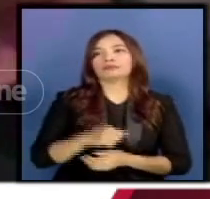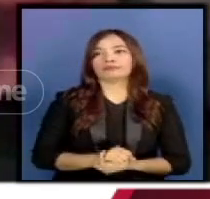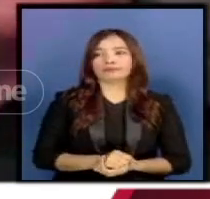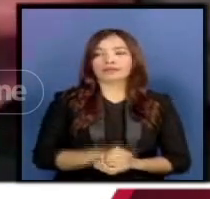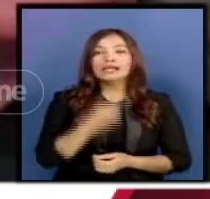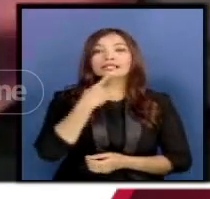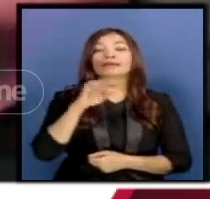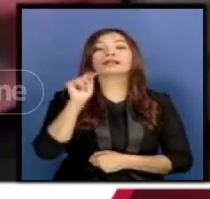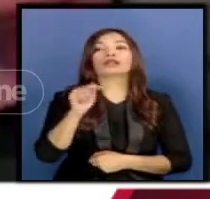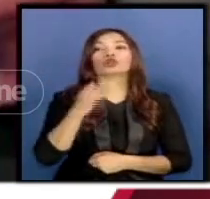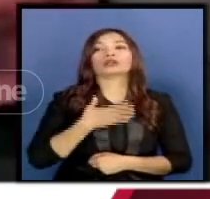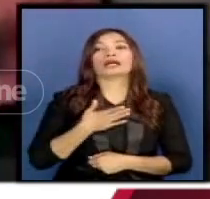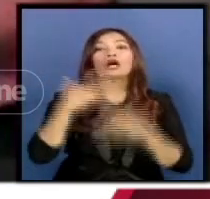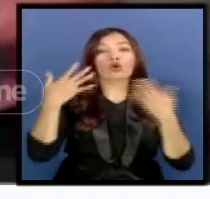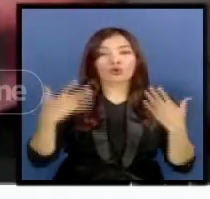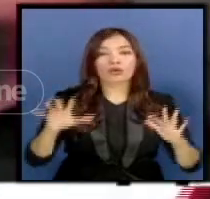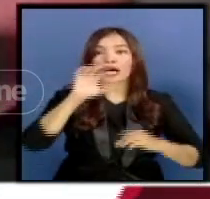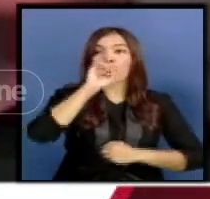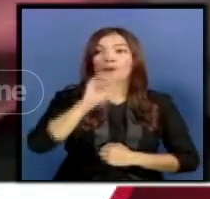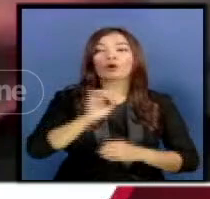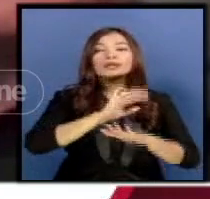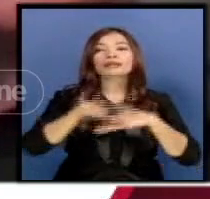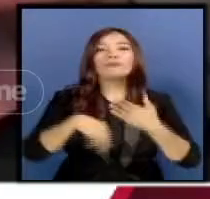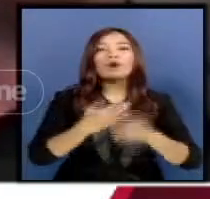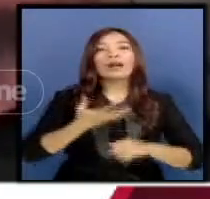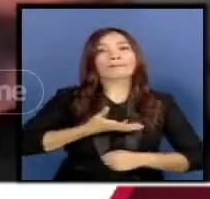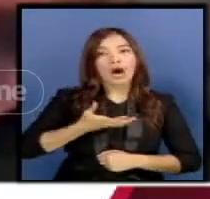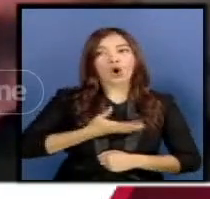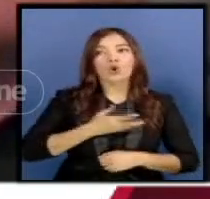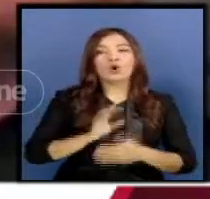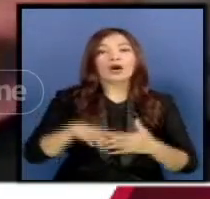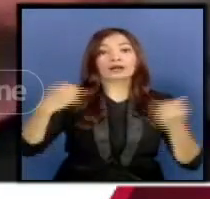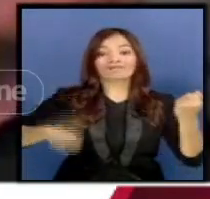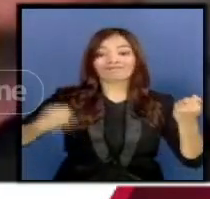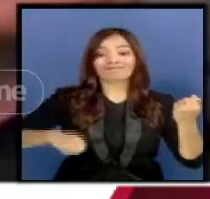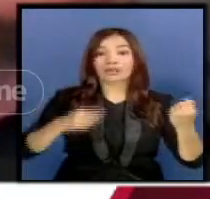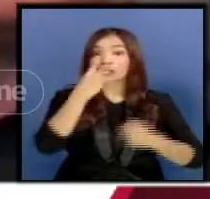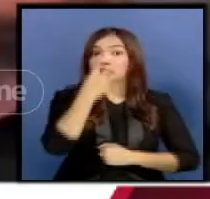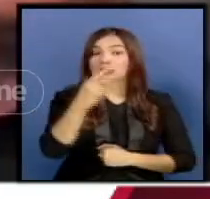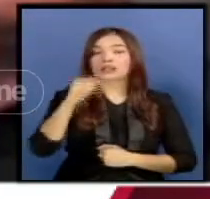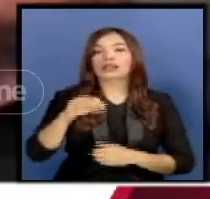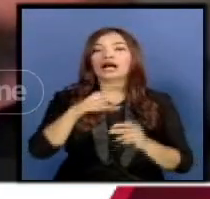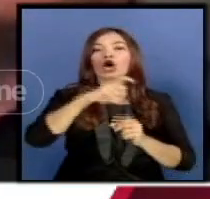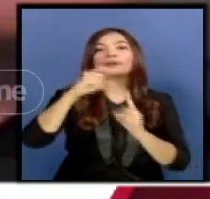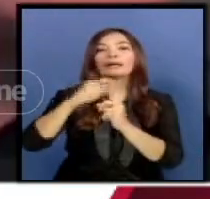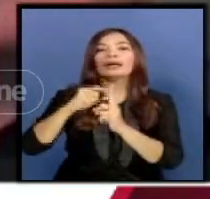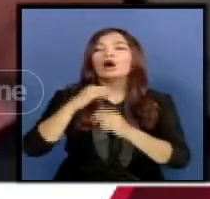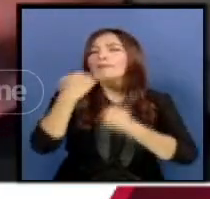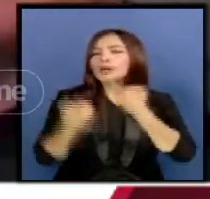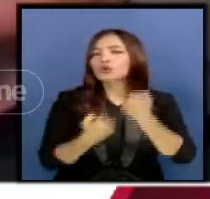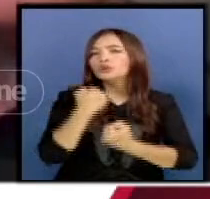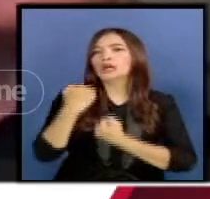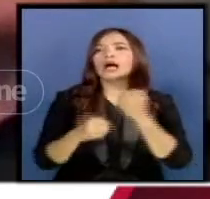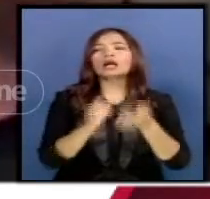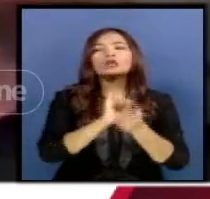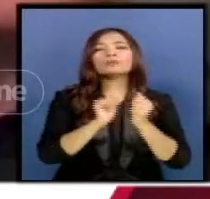itulah, seperti saya bilang tadi kan, semua orang ingin sekali menyaksikan satu konsep Coldplay yang fenomenal ini ya. Mereka berusaha sedemikian